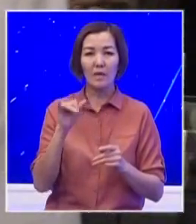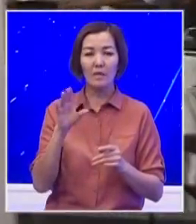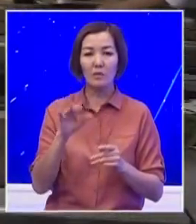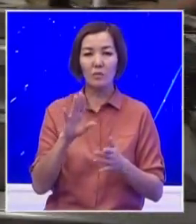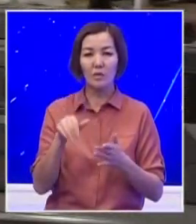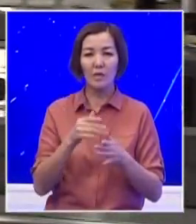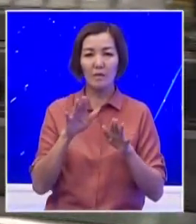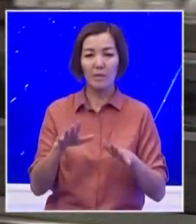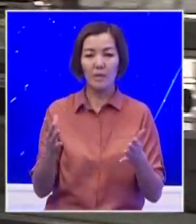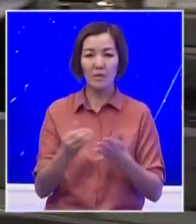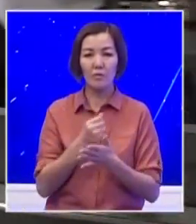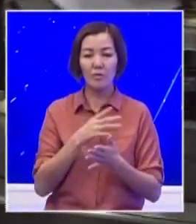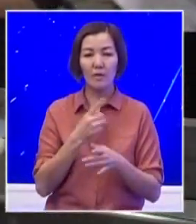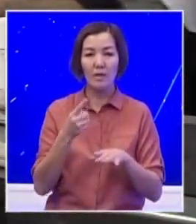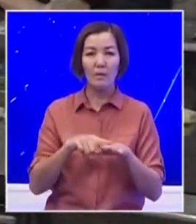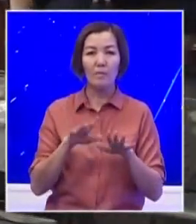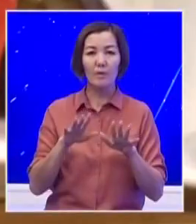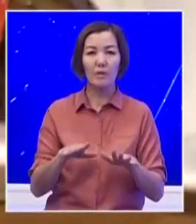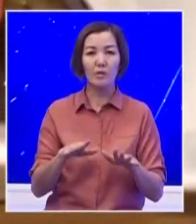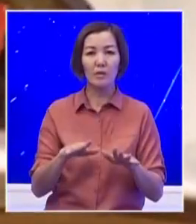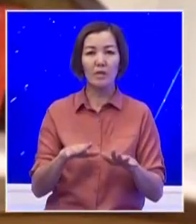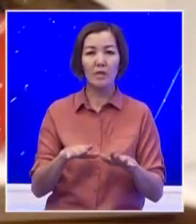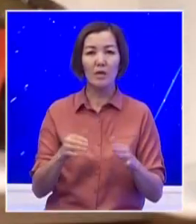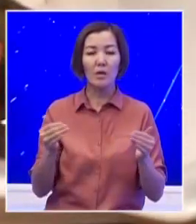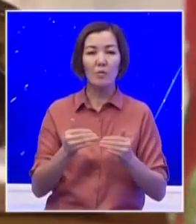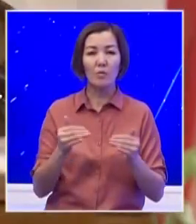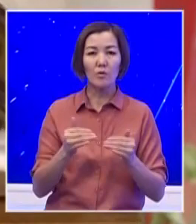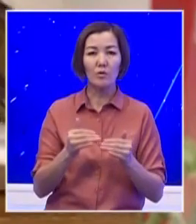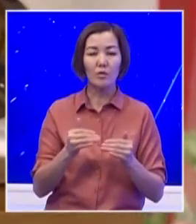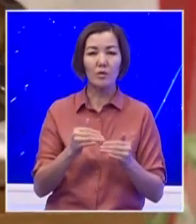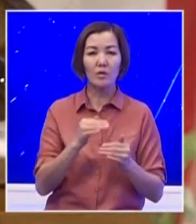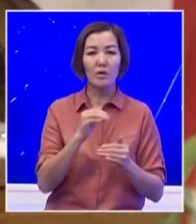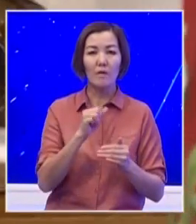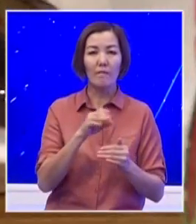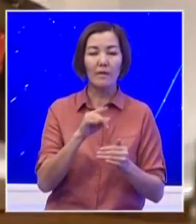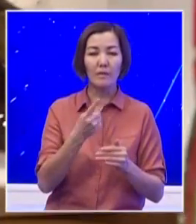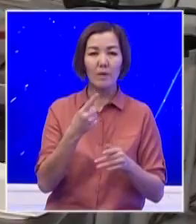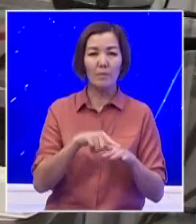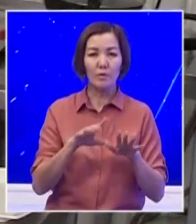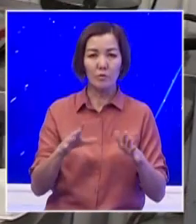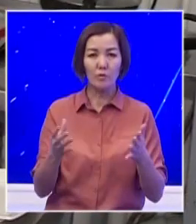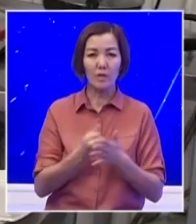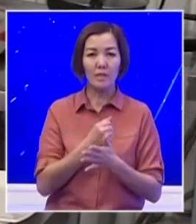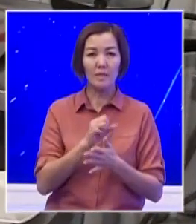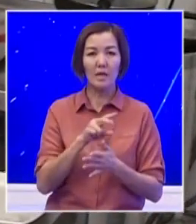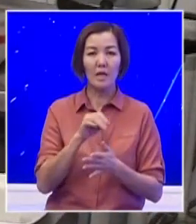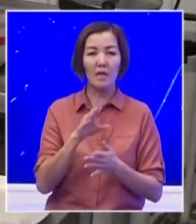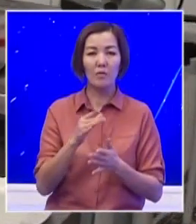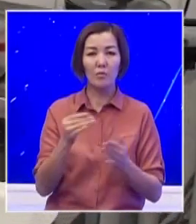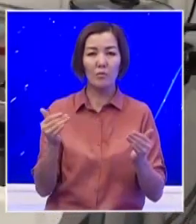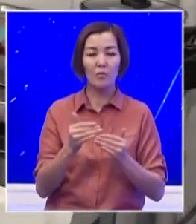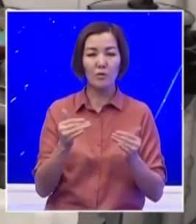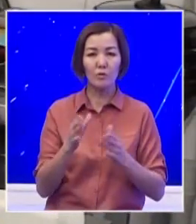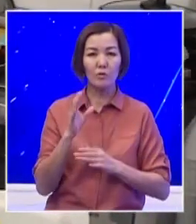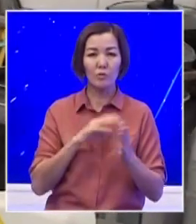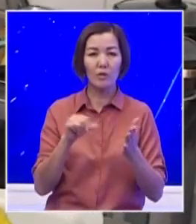гран-приға ие болды. Бірінші орынға текелі кәсіптік колледжінің оқушысы Фатима Жұмахан лайық деп танылса, Алакөл гуманитарлық техникалық колледжінің